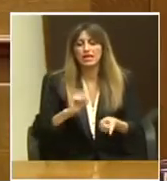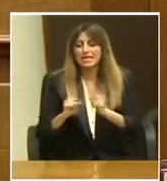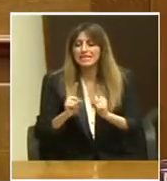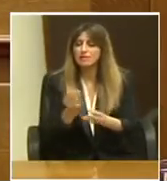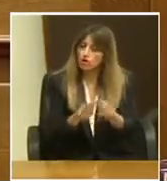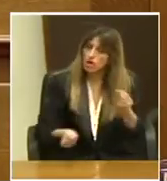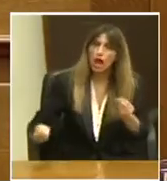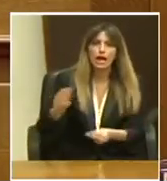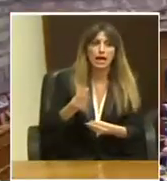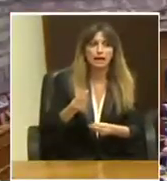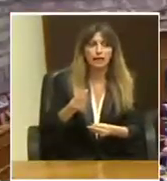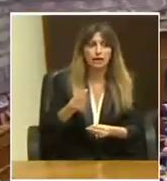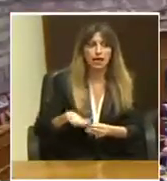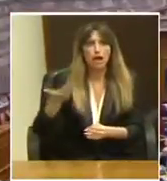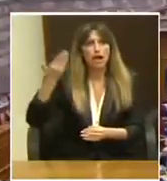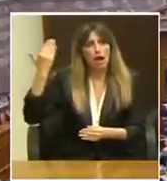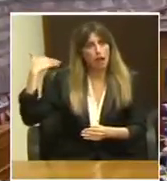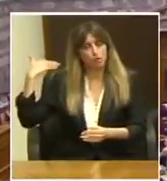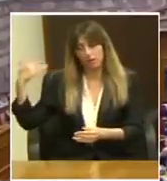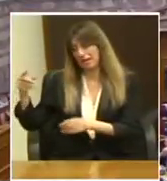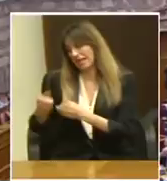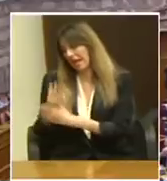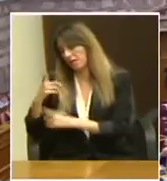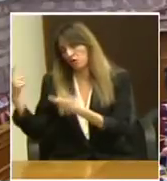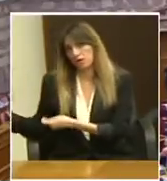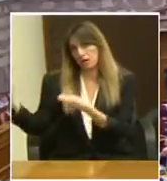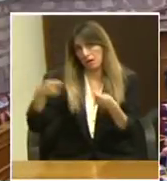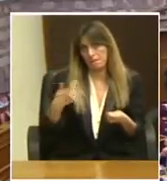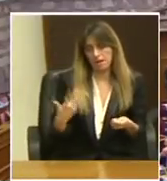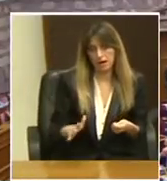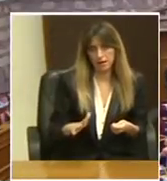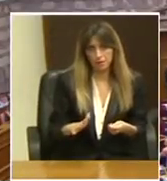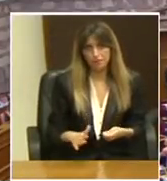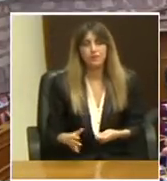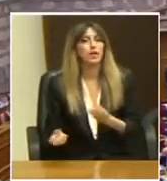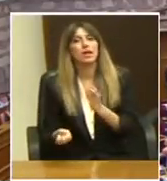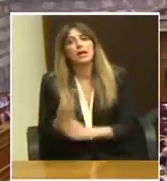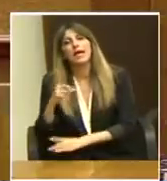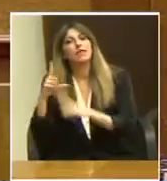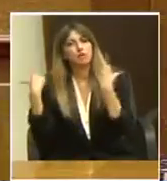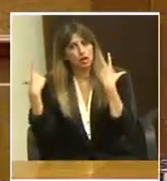βρήκαμε. Η Νέα Δημοκρατία στο διάστημα που γινόντουσαν οι διαπραγματεύσεις για το Σκοπιανό